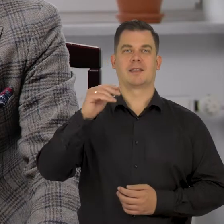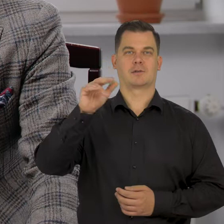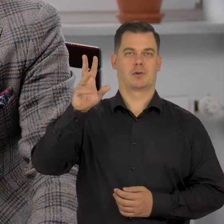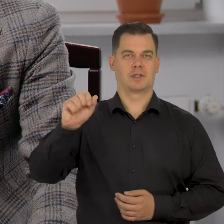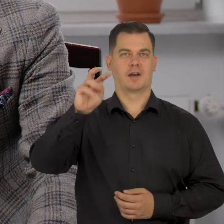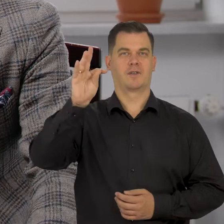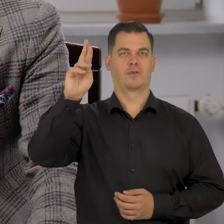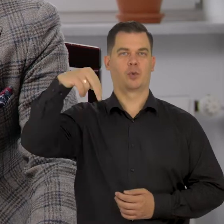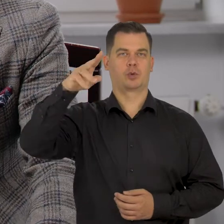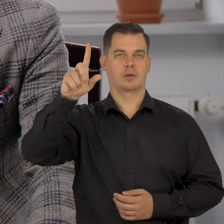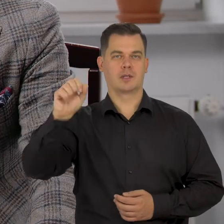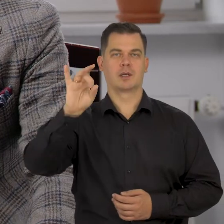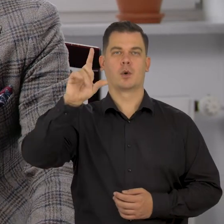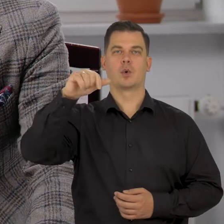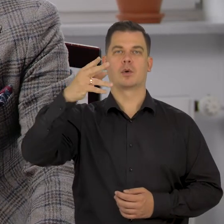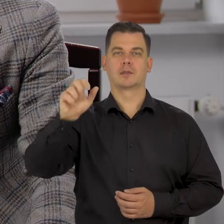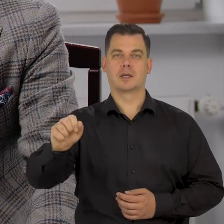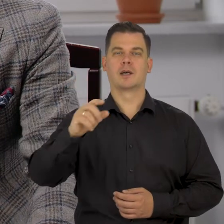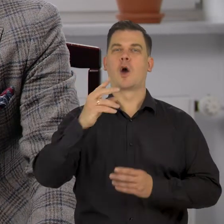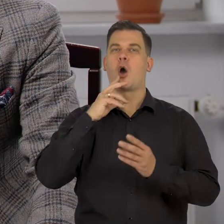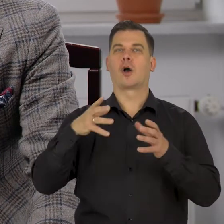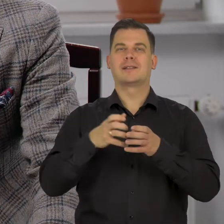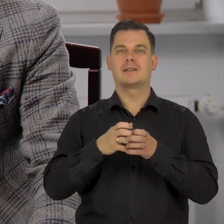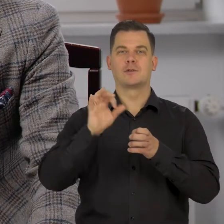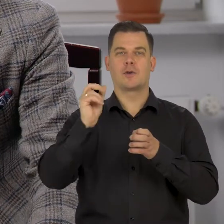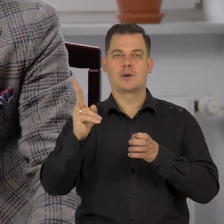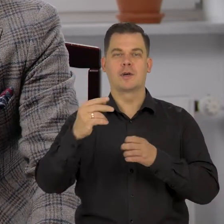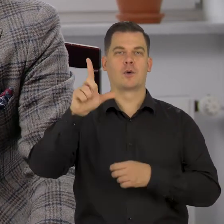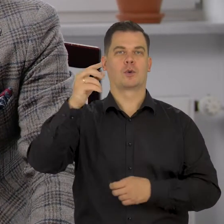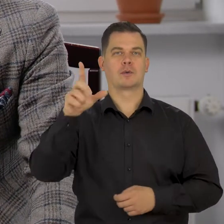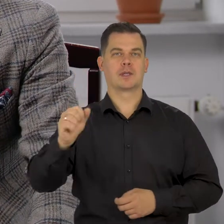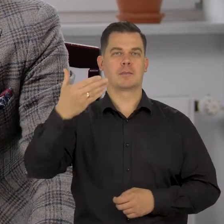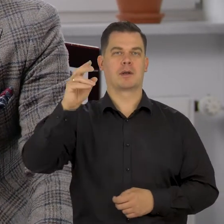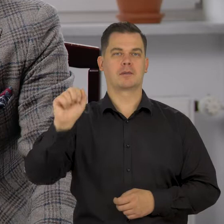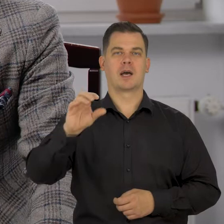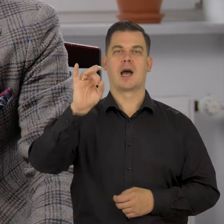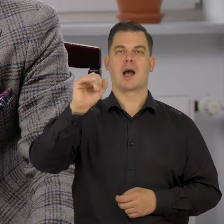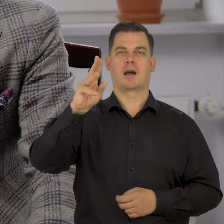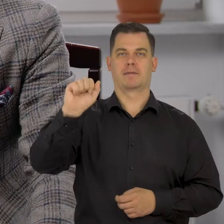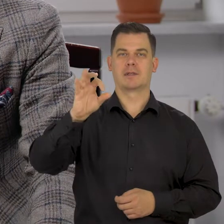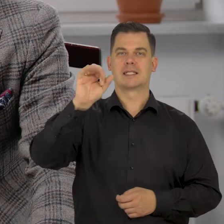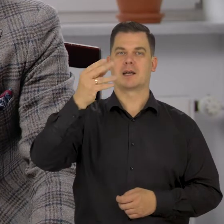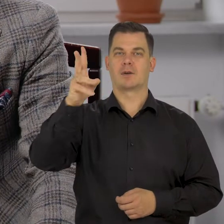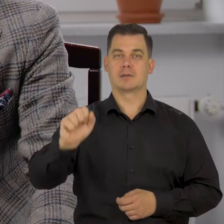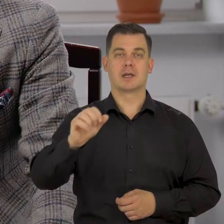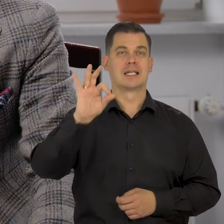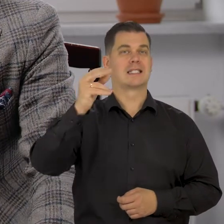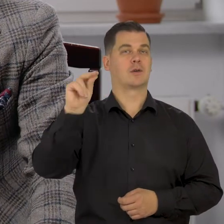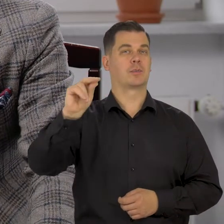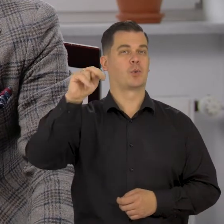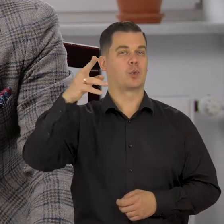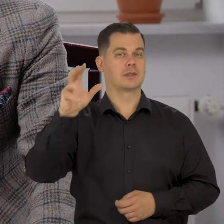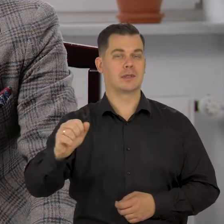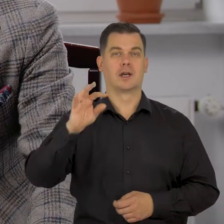dekstroza, fruktoza, glukoza, koncentrat soku, laktoza, maltoza, nektar z agawy, sacharoza,